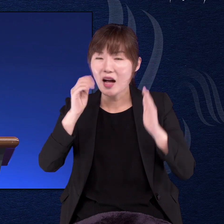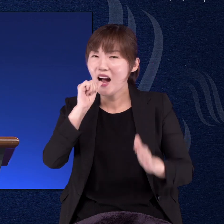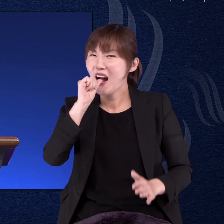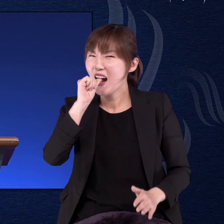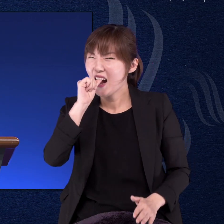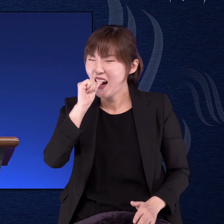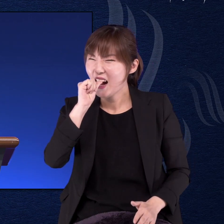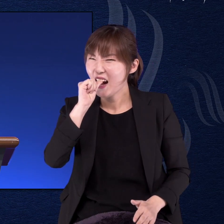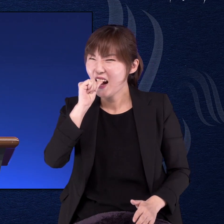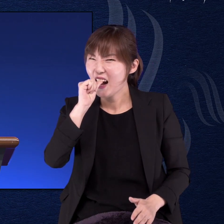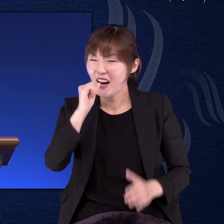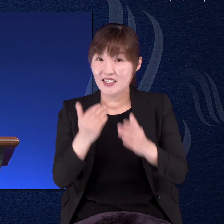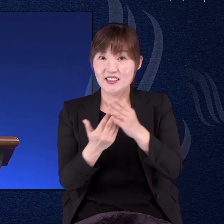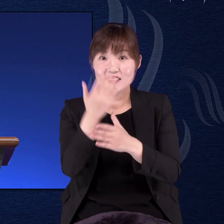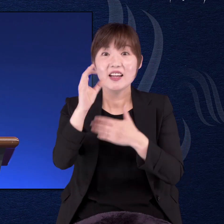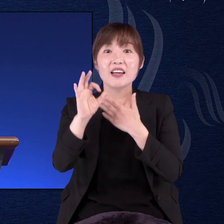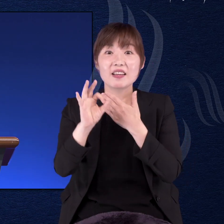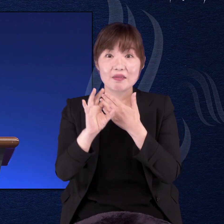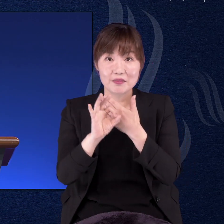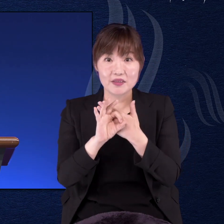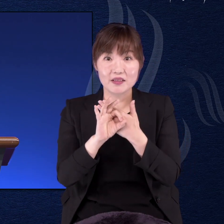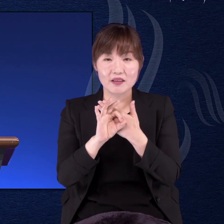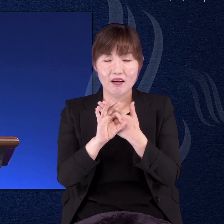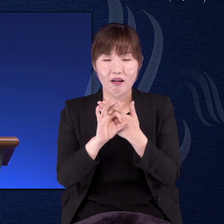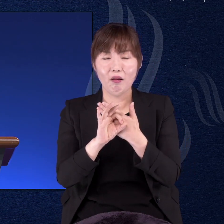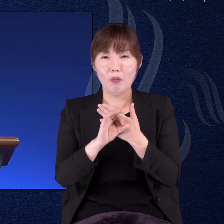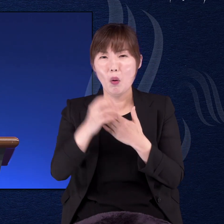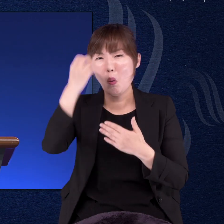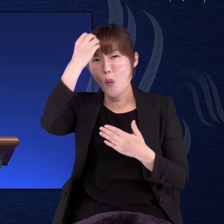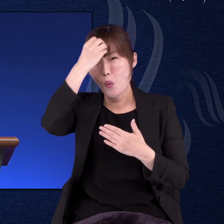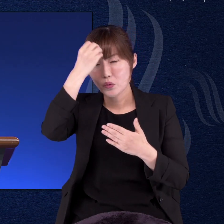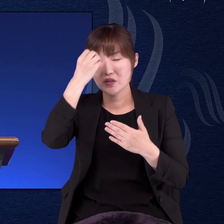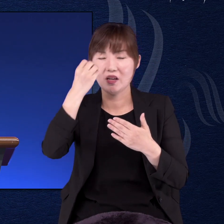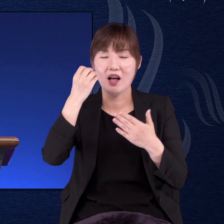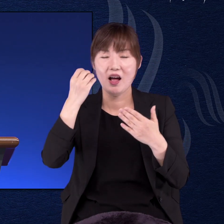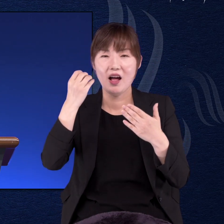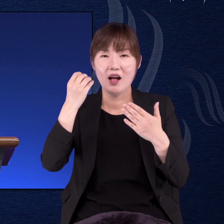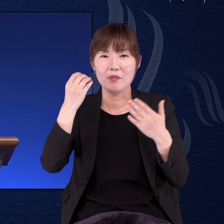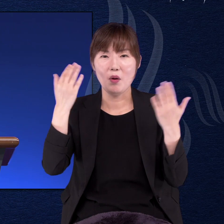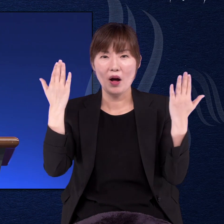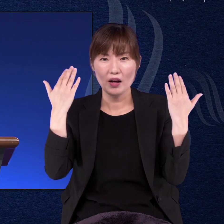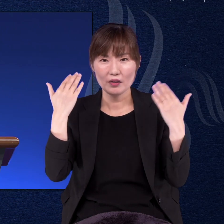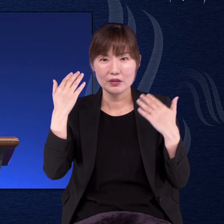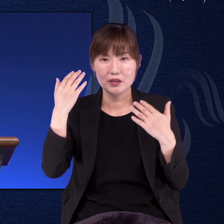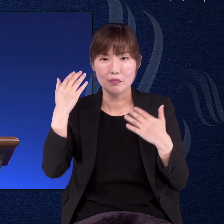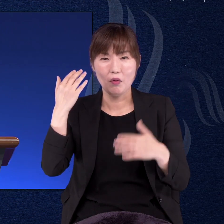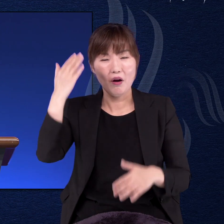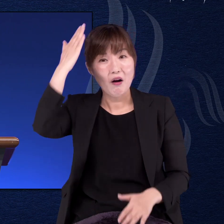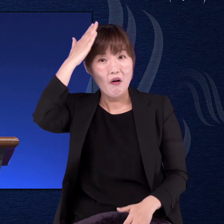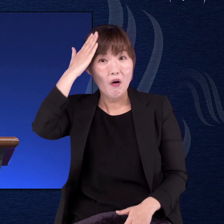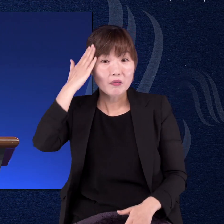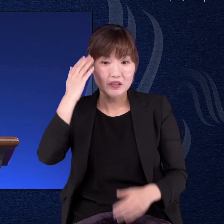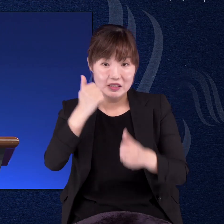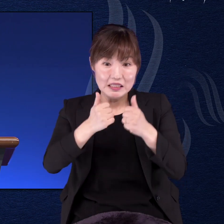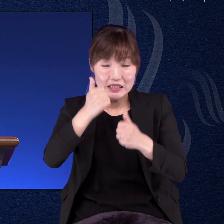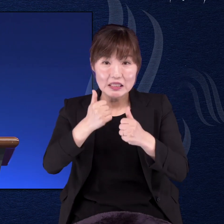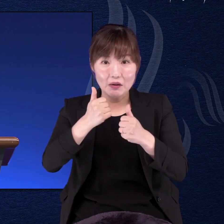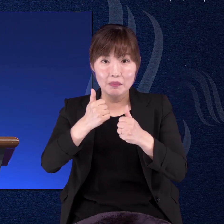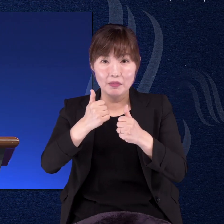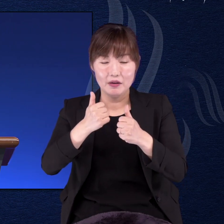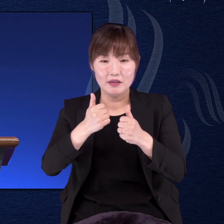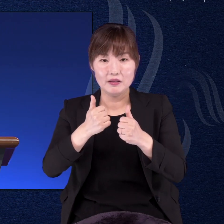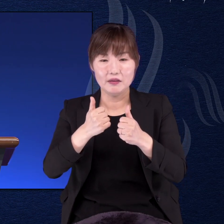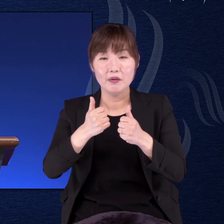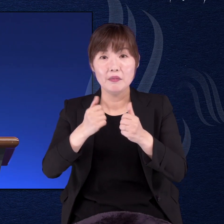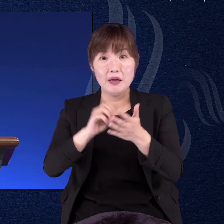초중고 검정고시로 다 준비할 수도 있고요. 하기 싫어하는 공부를 막 억지로 책상 앞에 끌어다 하는 것보다